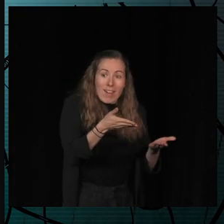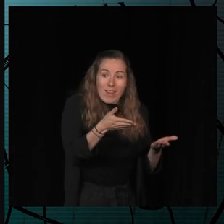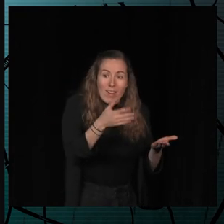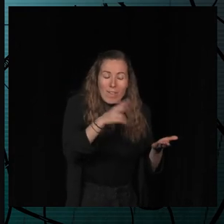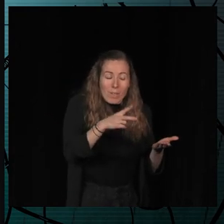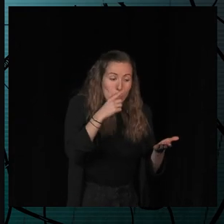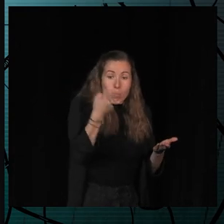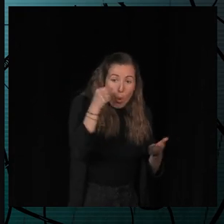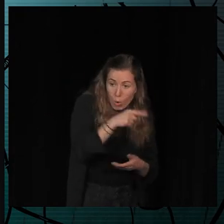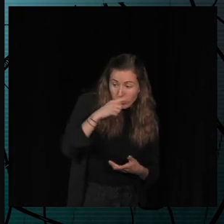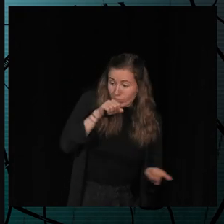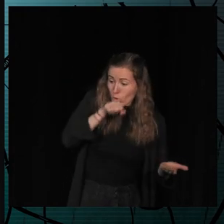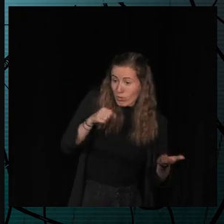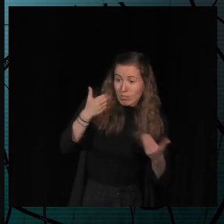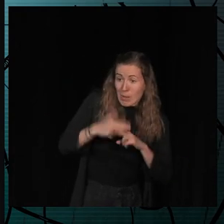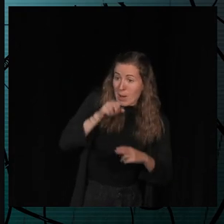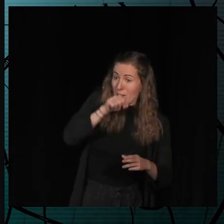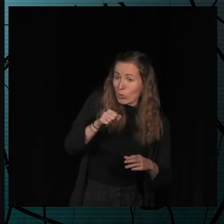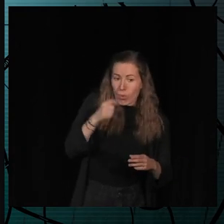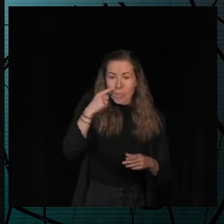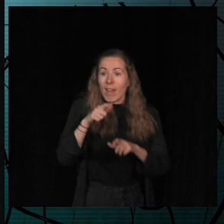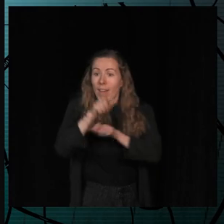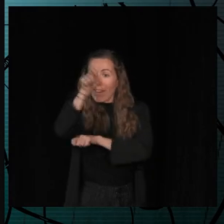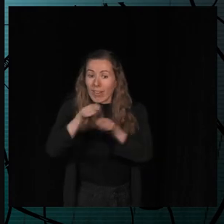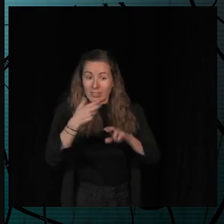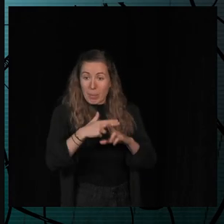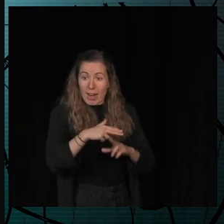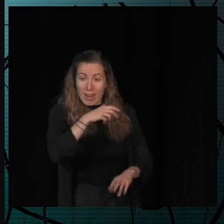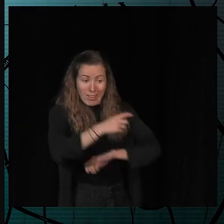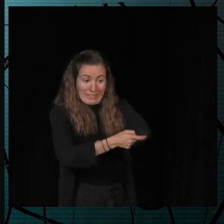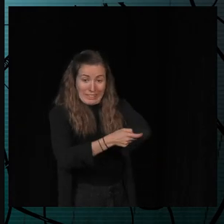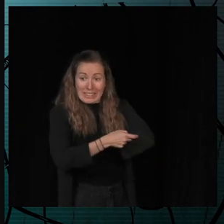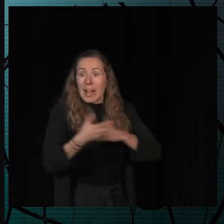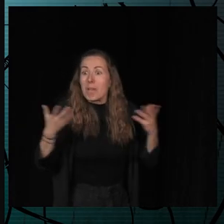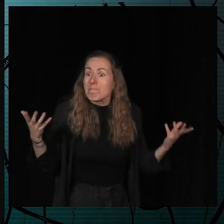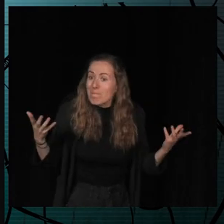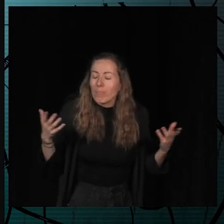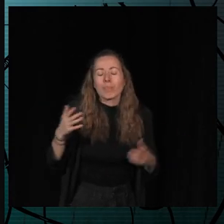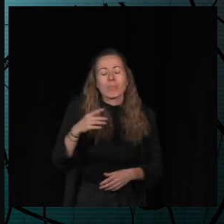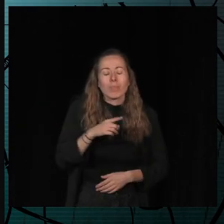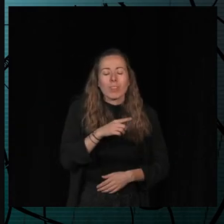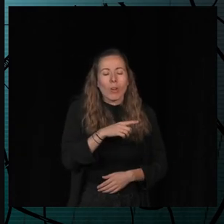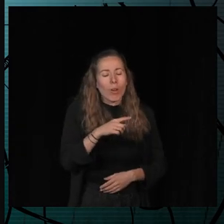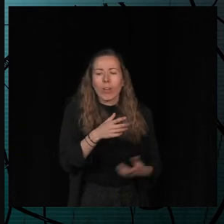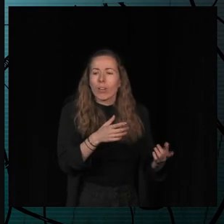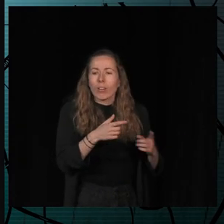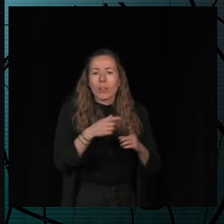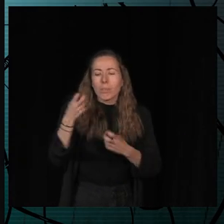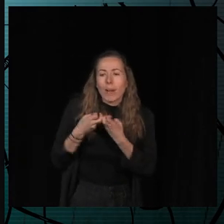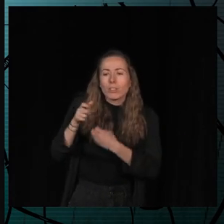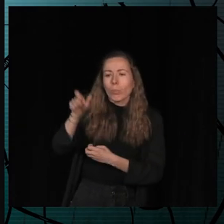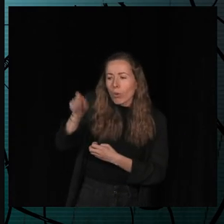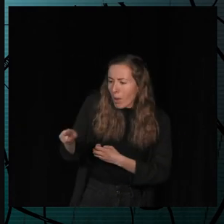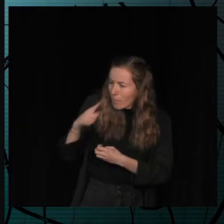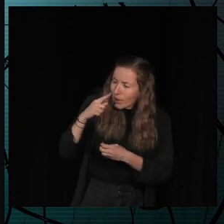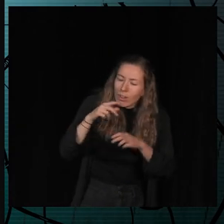si on l'avait projeté en gros j'ai vu un collègue qui avait fait ça il a projeté et puis on vous demande est-ce que vous continuez à penser au jeux vidéo alors que vous n'êtes